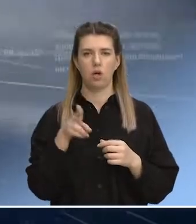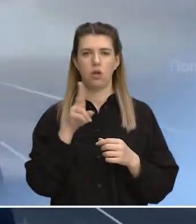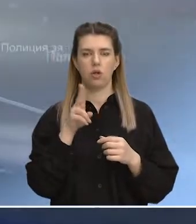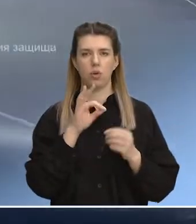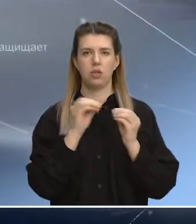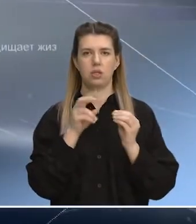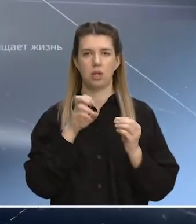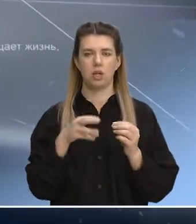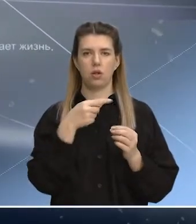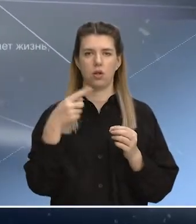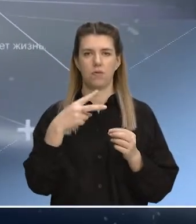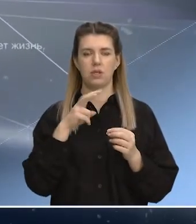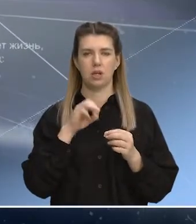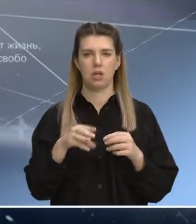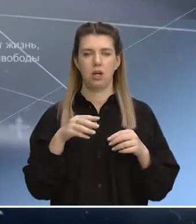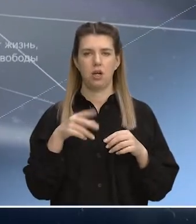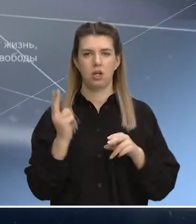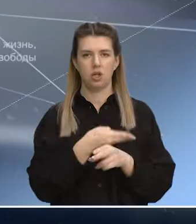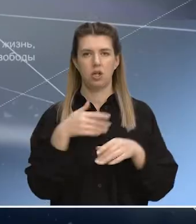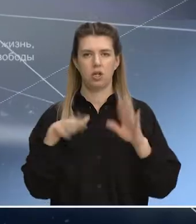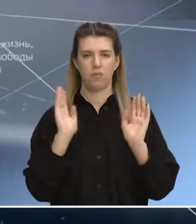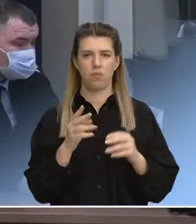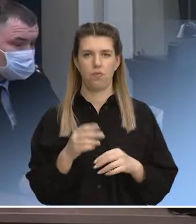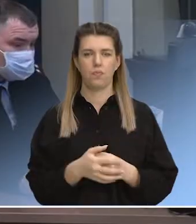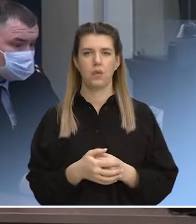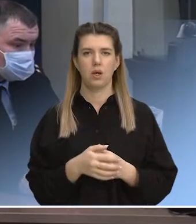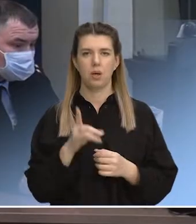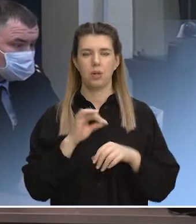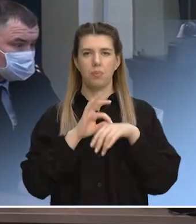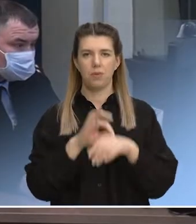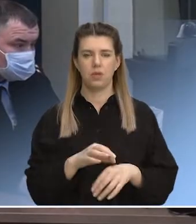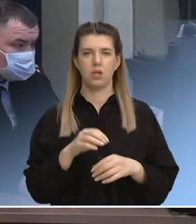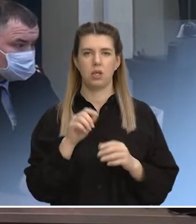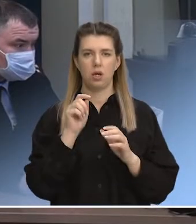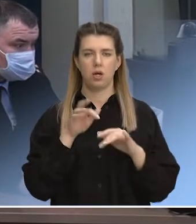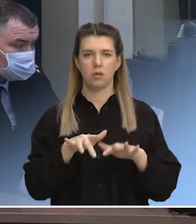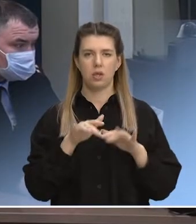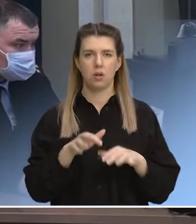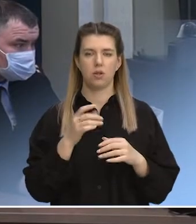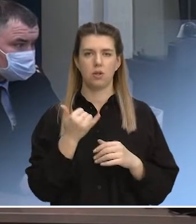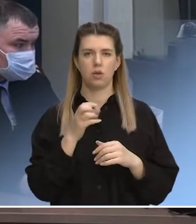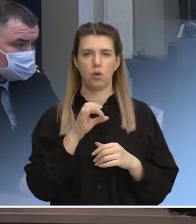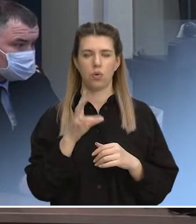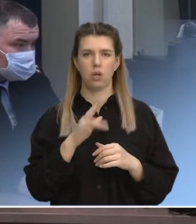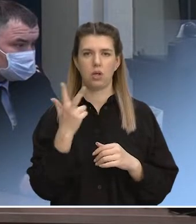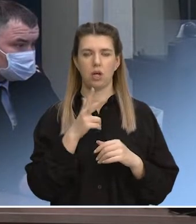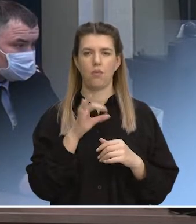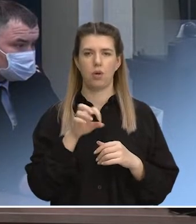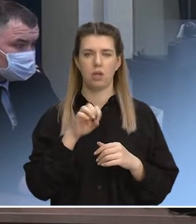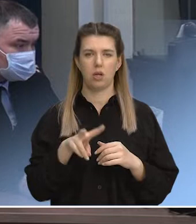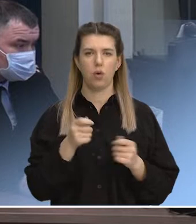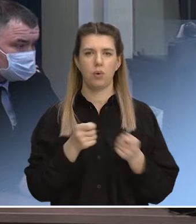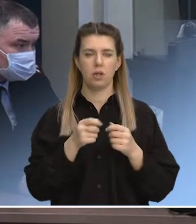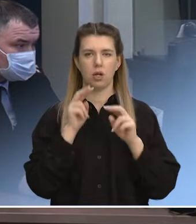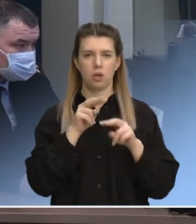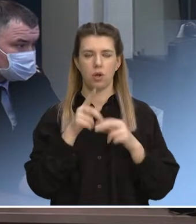от 10 до 20 лет лишения свободы. При проведении оперативно-розыскных мероприятий сотрудники 3-го отдела